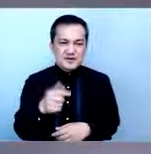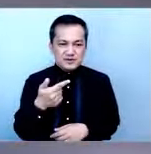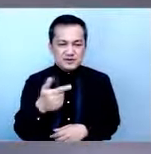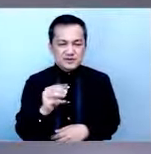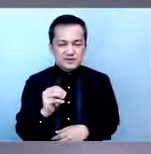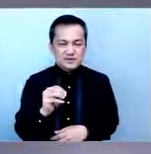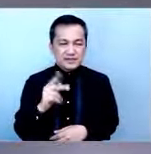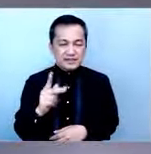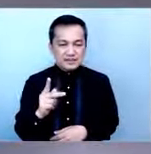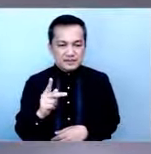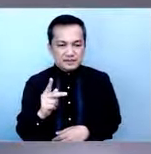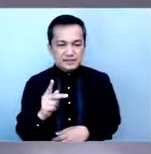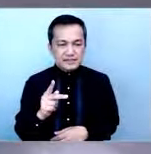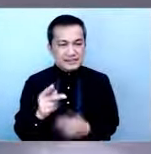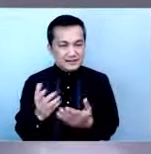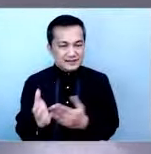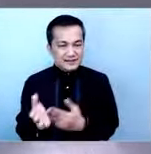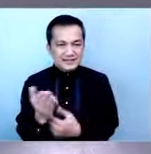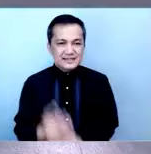morning, mga